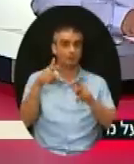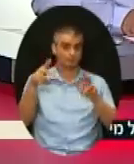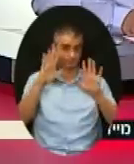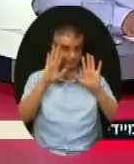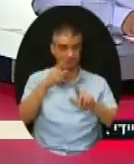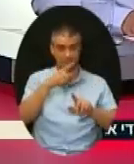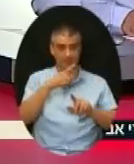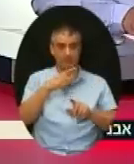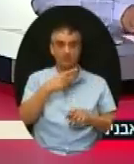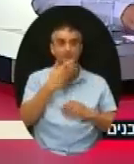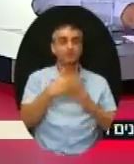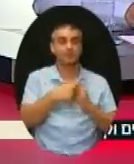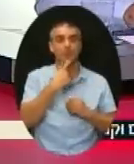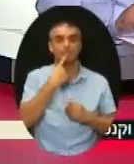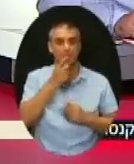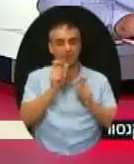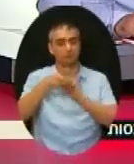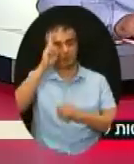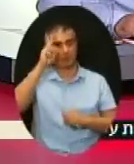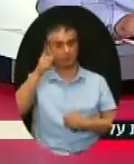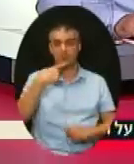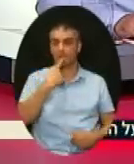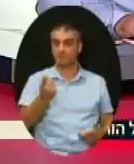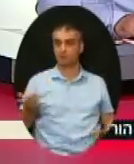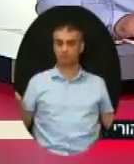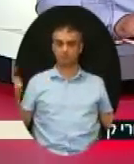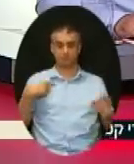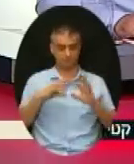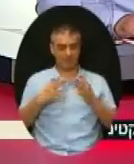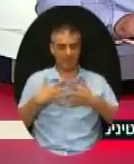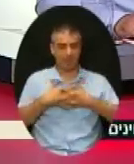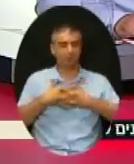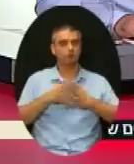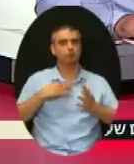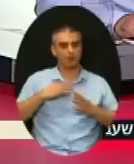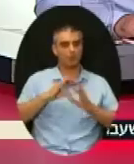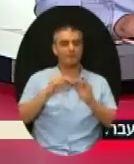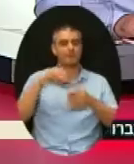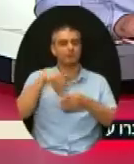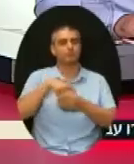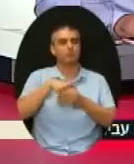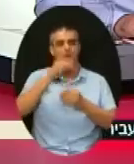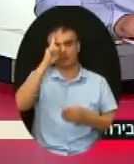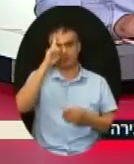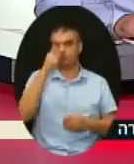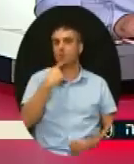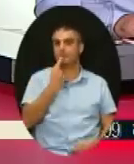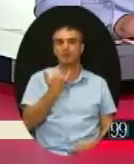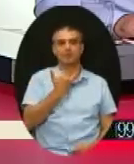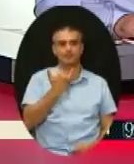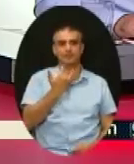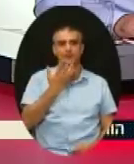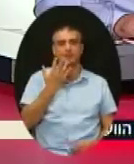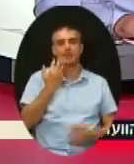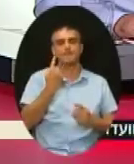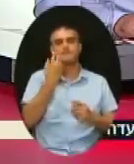את הסגיר של הדברים שלו, הוא הפנה לאנשי הליכוד ואמר, זה מתחיל באחדות שלנו ומתחיל באחדות בפנים, ותוך הליכוד זה גם משפט שהוא אומר לרוב פעם